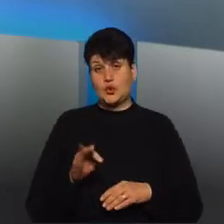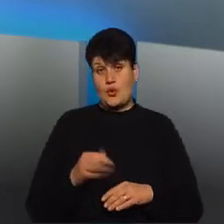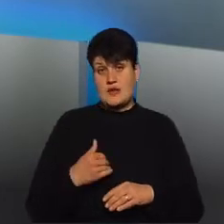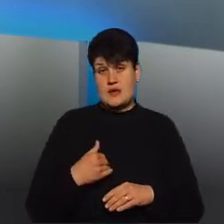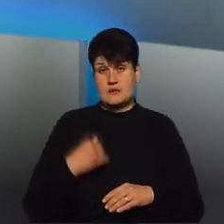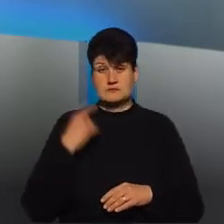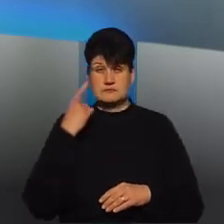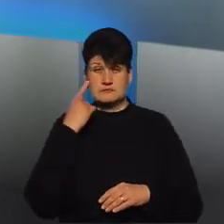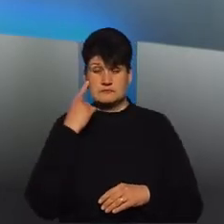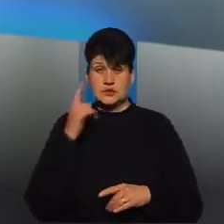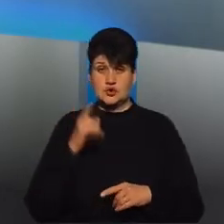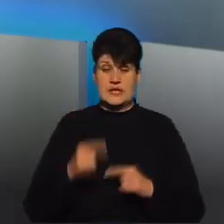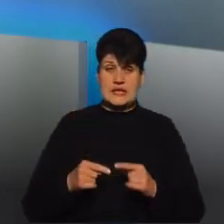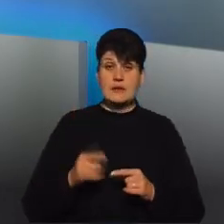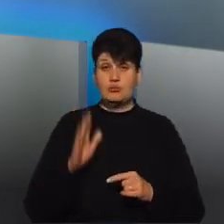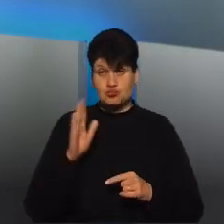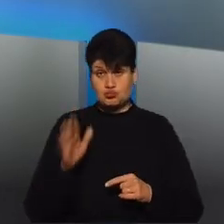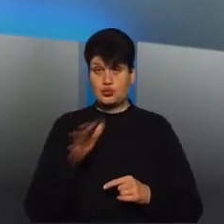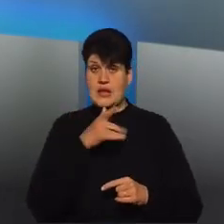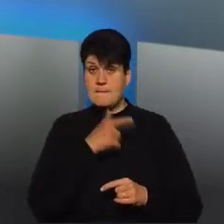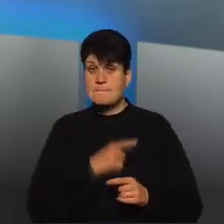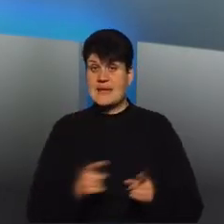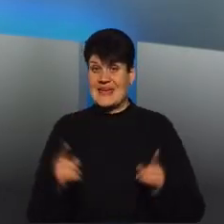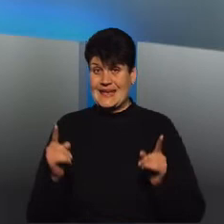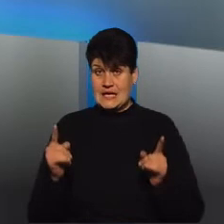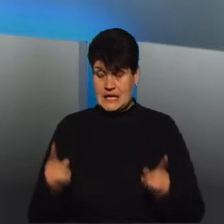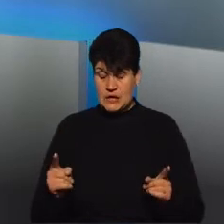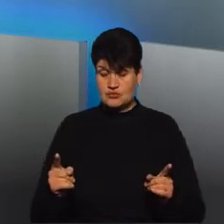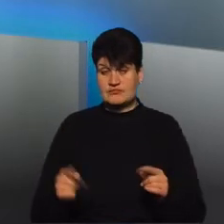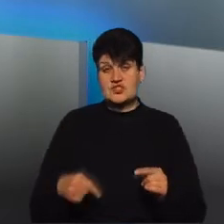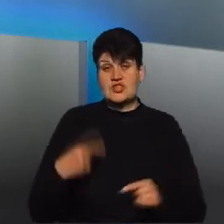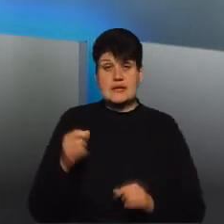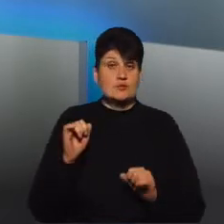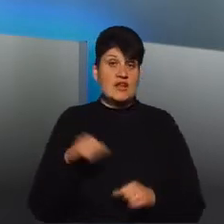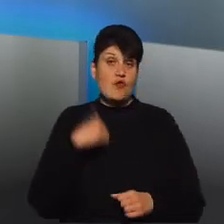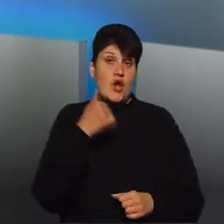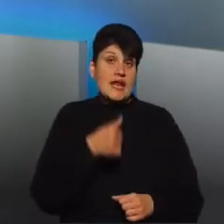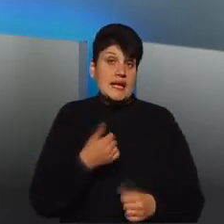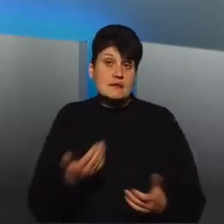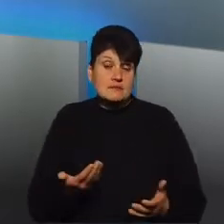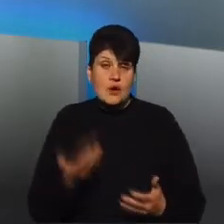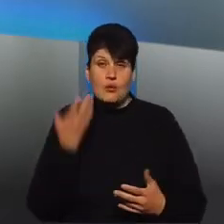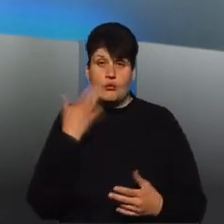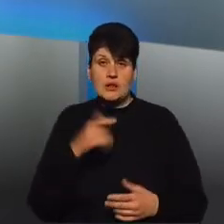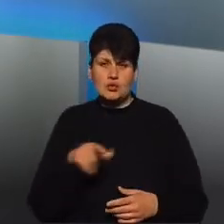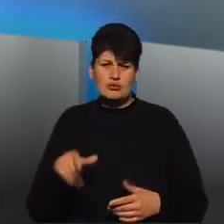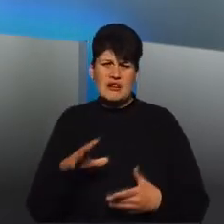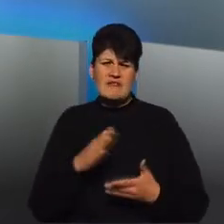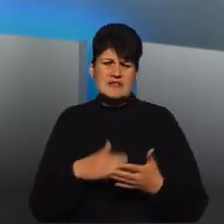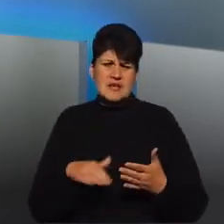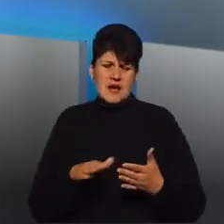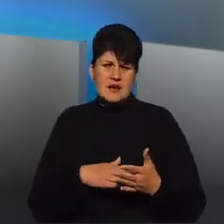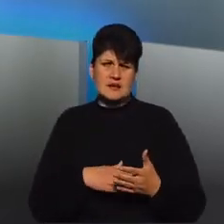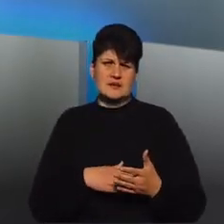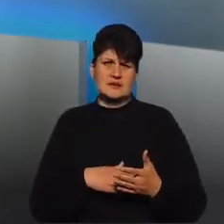що наступить такий період, скажімо, через рік, коли людство взагалі задасться питанням, чи